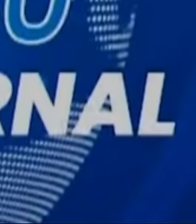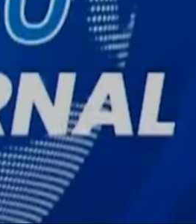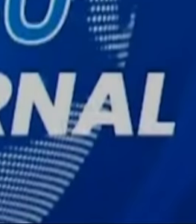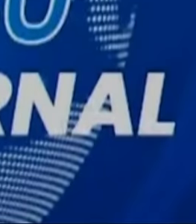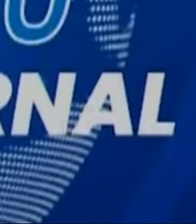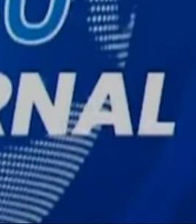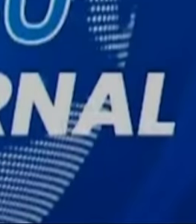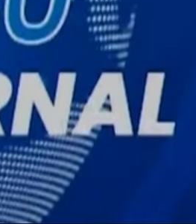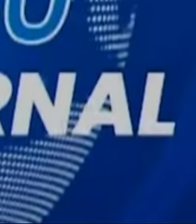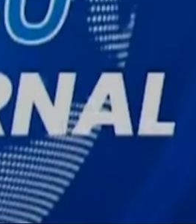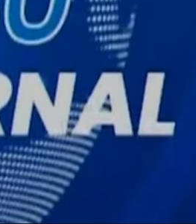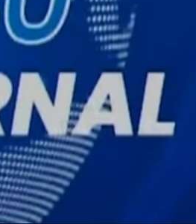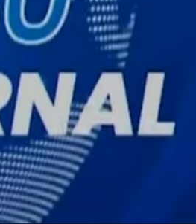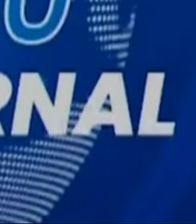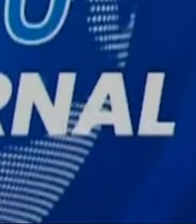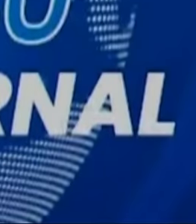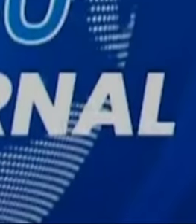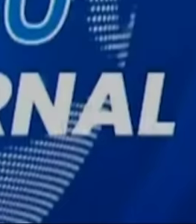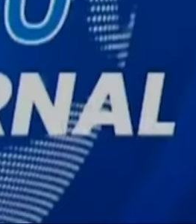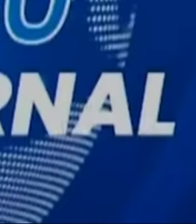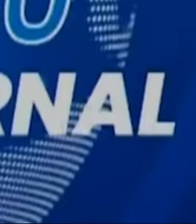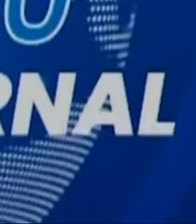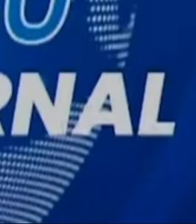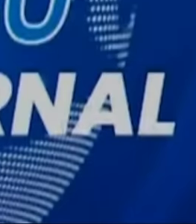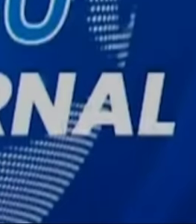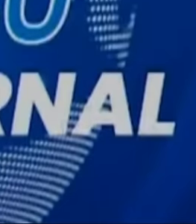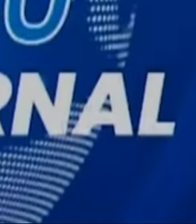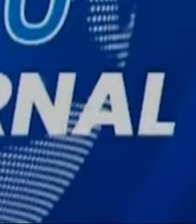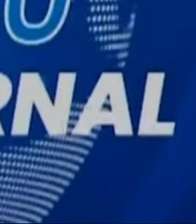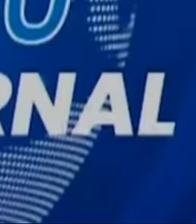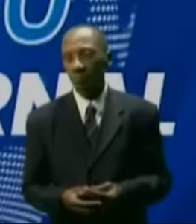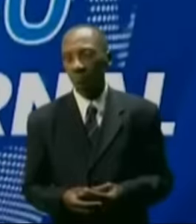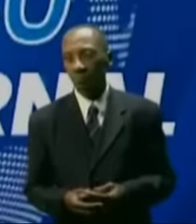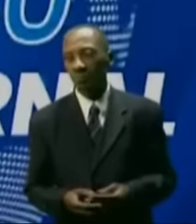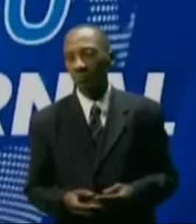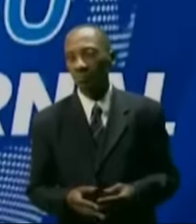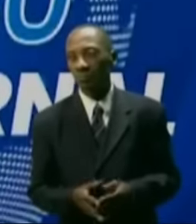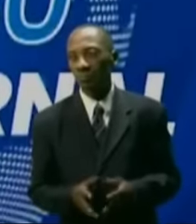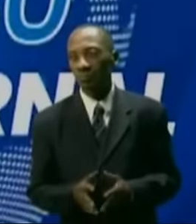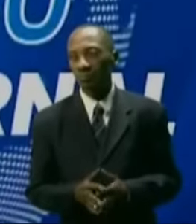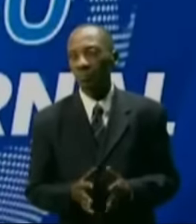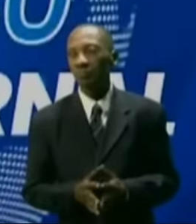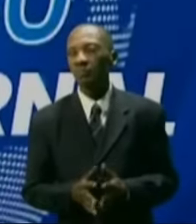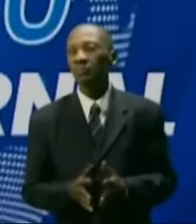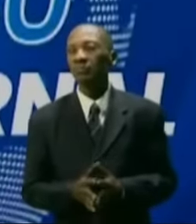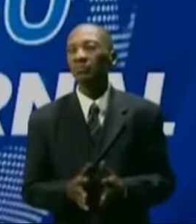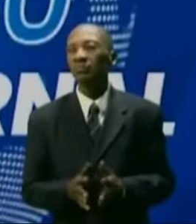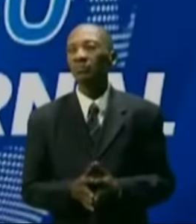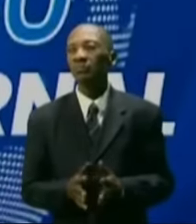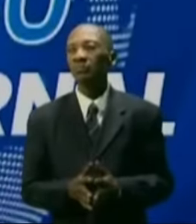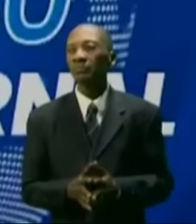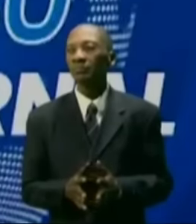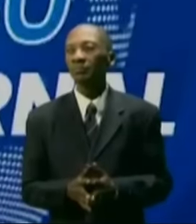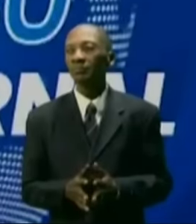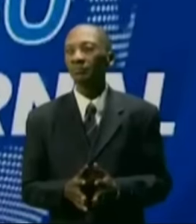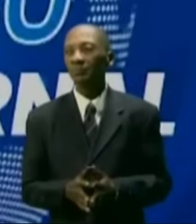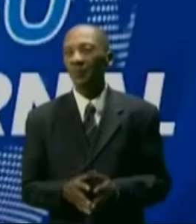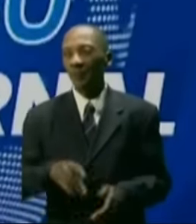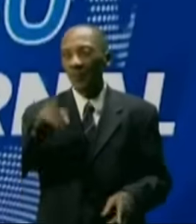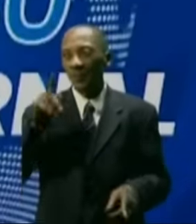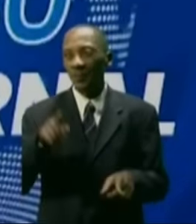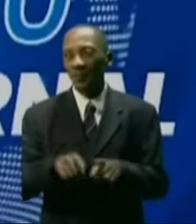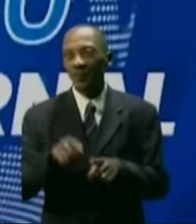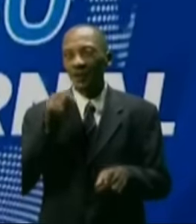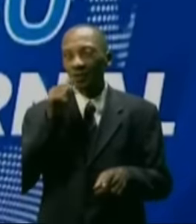Merci de nous rejoindre au 13h30, madame, messieurs. Bonjour à la une de cette édition. Les Léopards de la RDC se sont imposés hier dimanche par un score